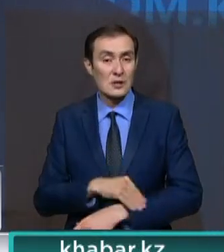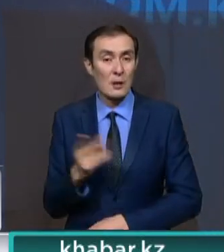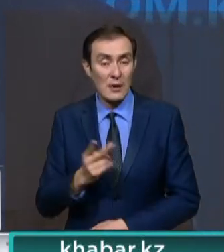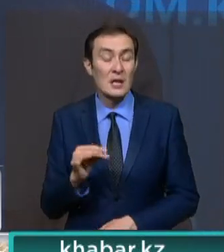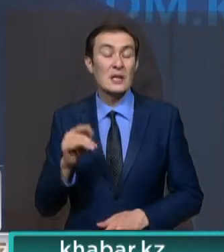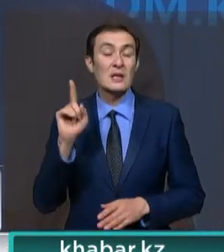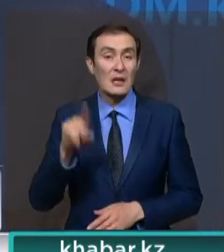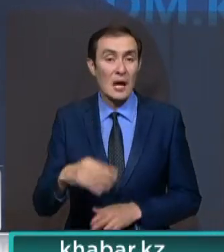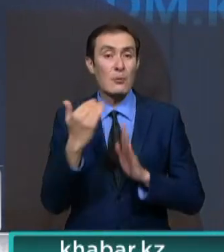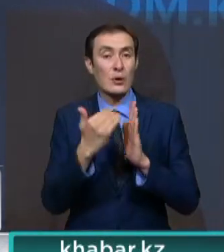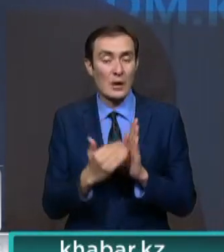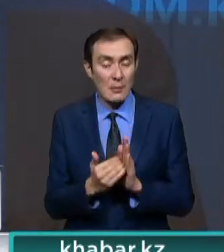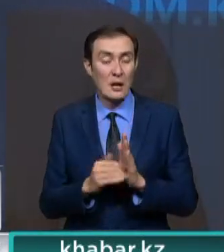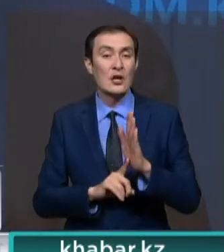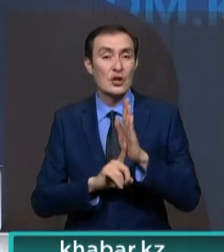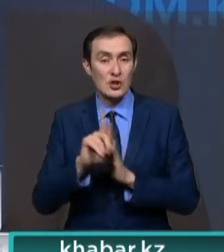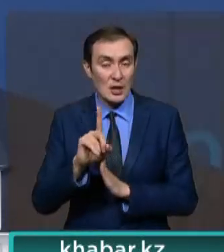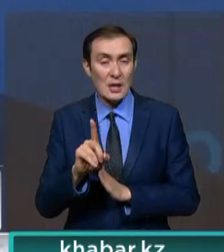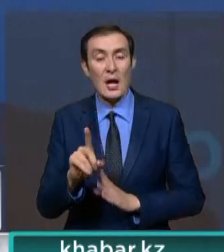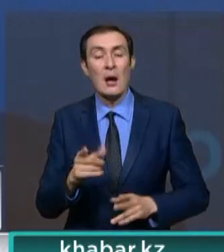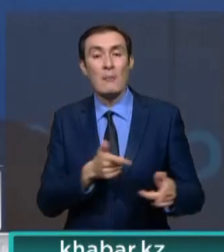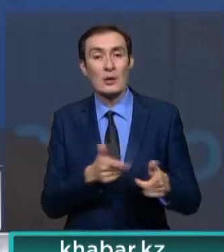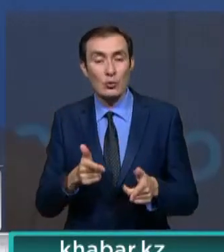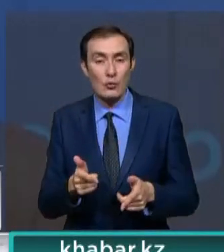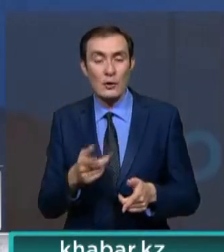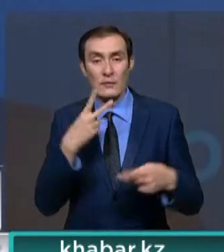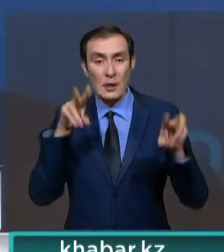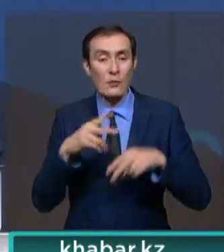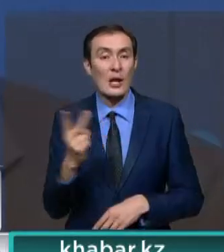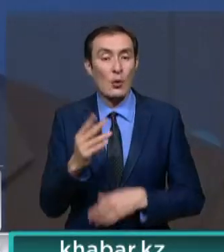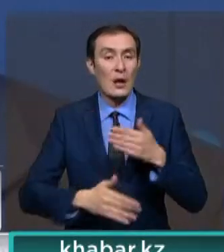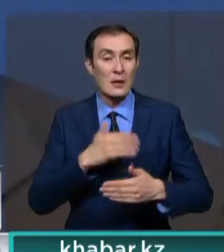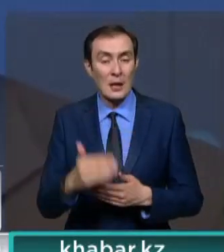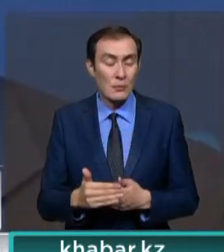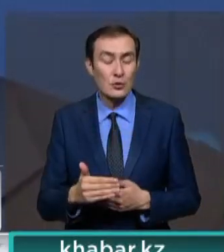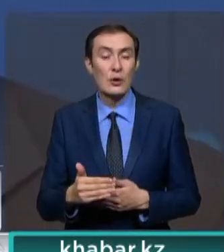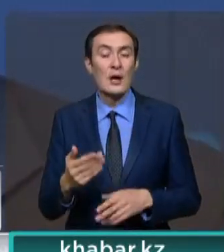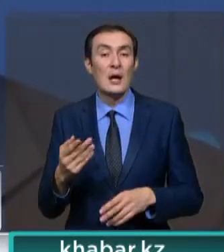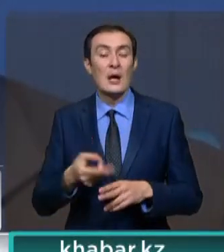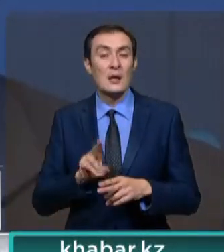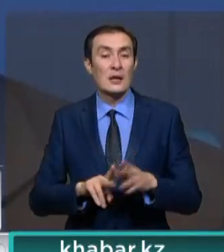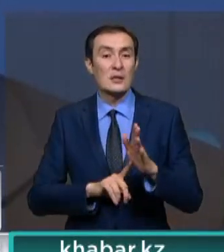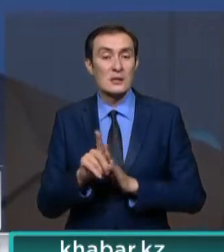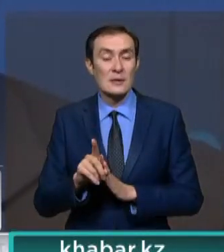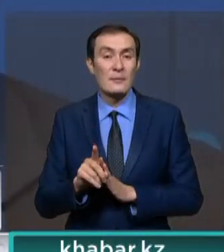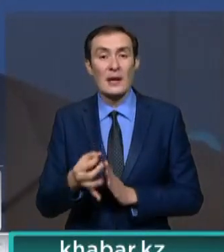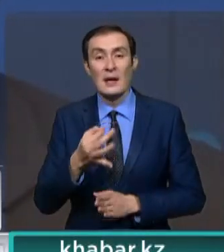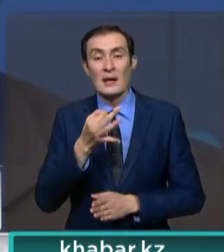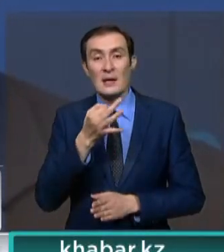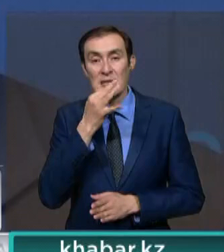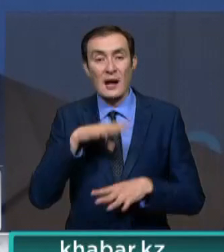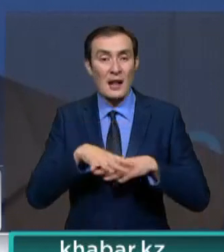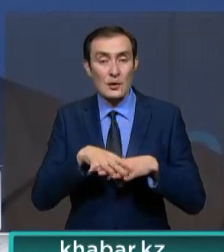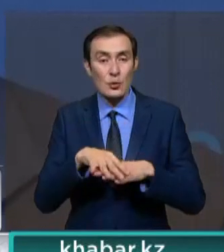тогда программа начинается с подготовки, обследования, пункция, второй этап, когда яйцеклетку получают и в